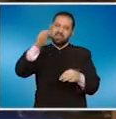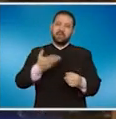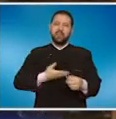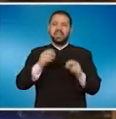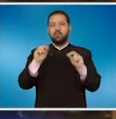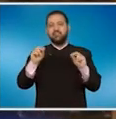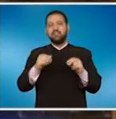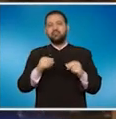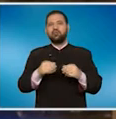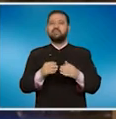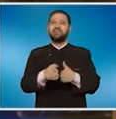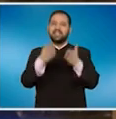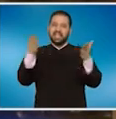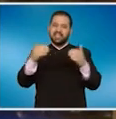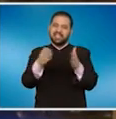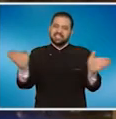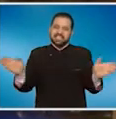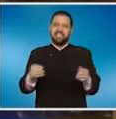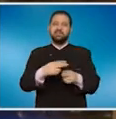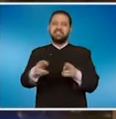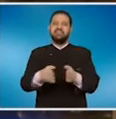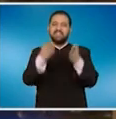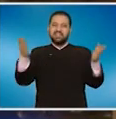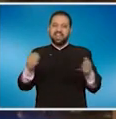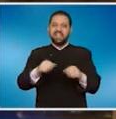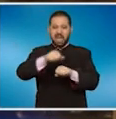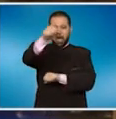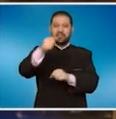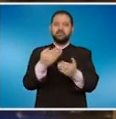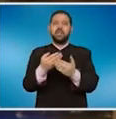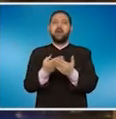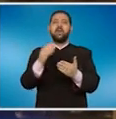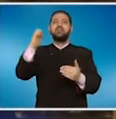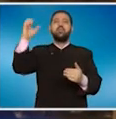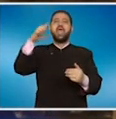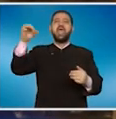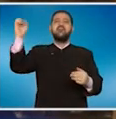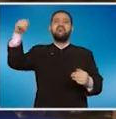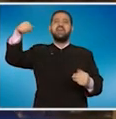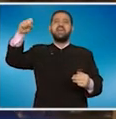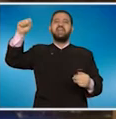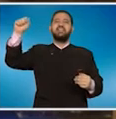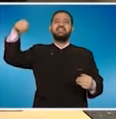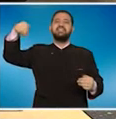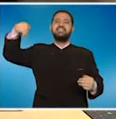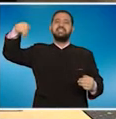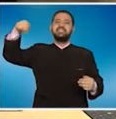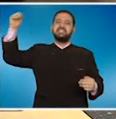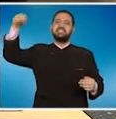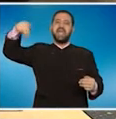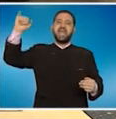Părinte profesor, deschidem Sfânta Scriptură chiar la Epistola către Efeseni a Sfântului Apostol Pavel, capitolul